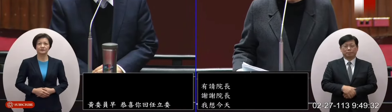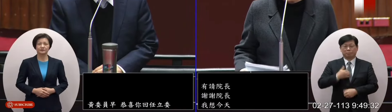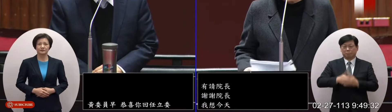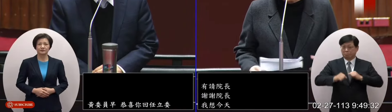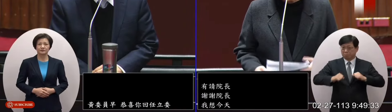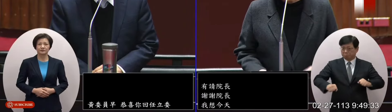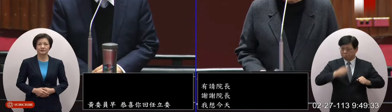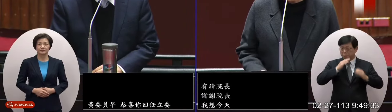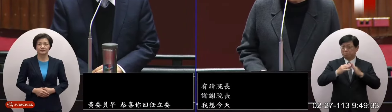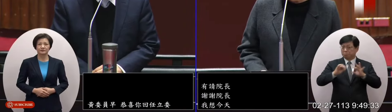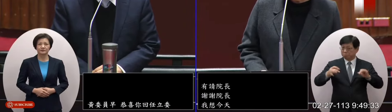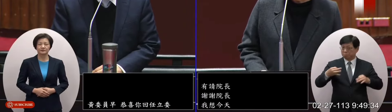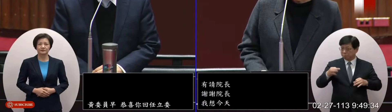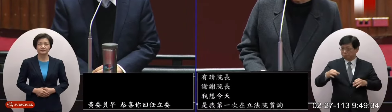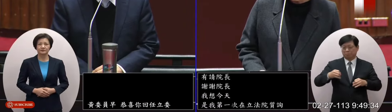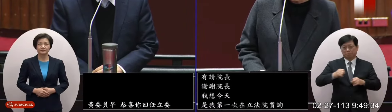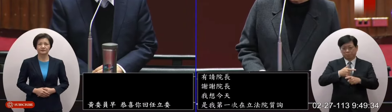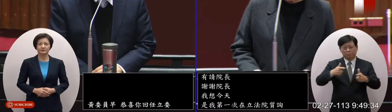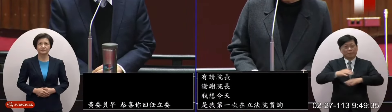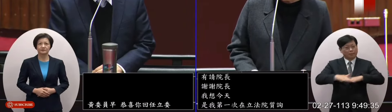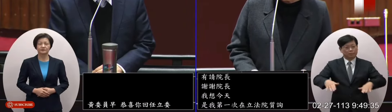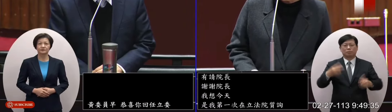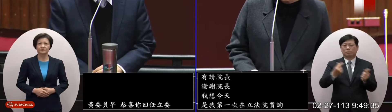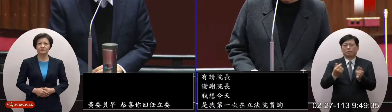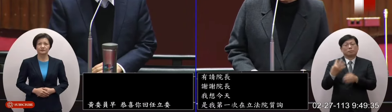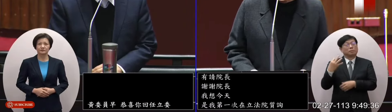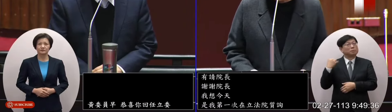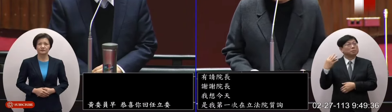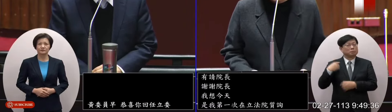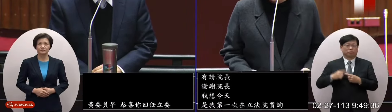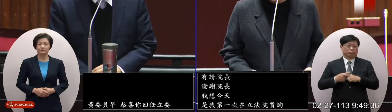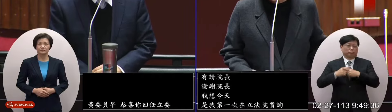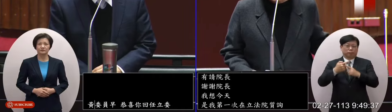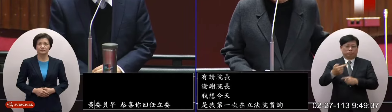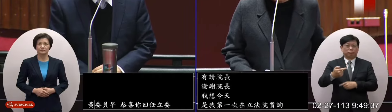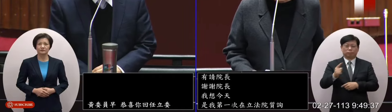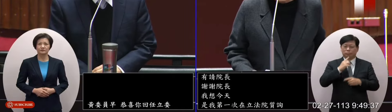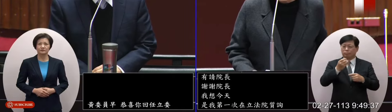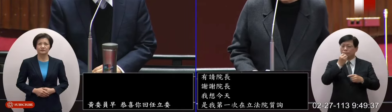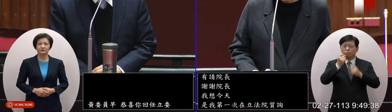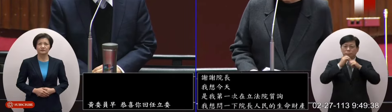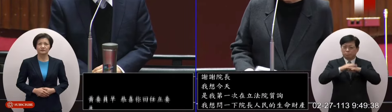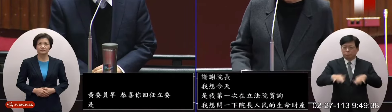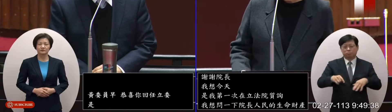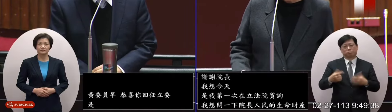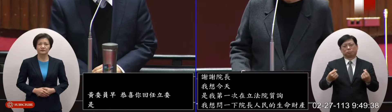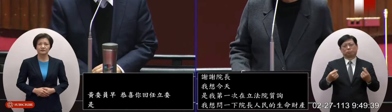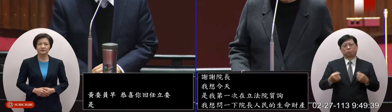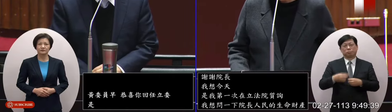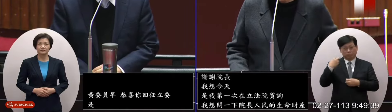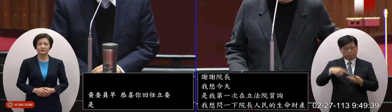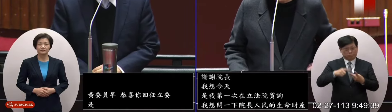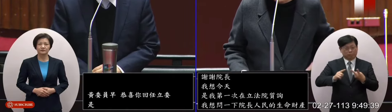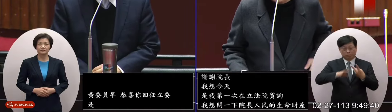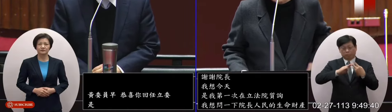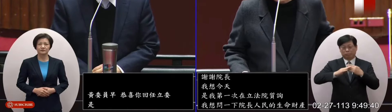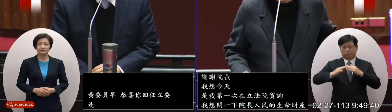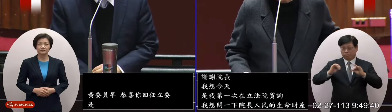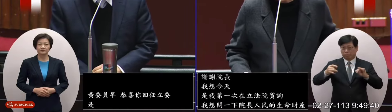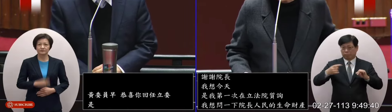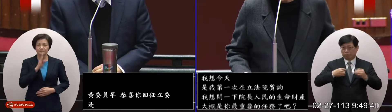命财产安全，包括前几天大家争执的非常多的食品安全。那当然也有财产上的安